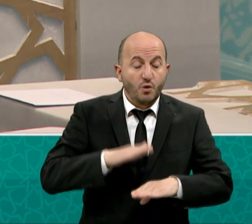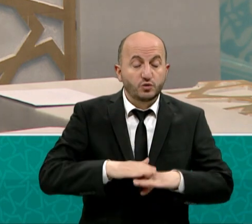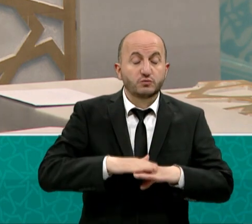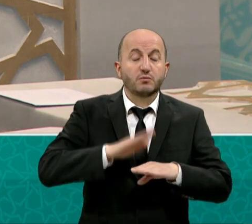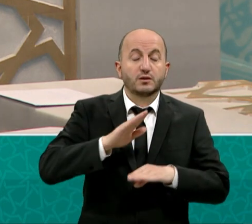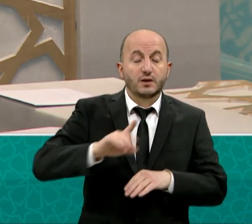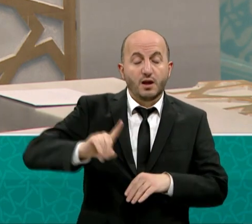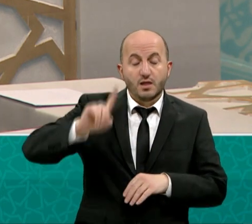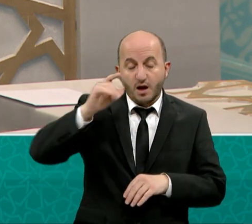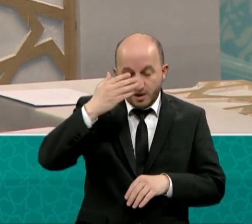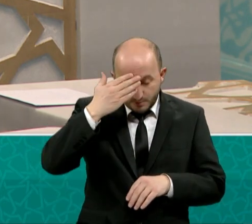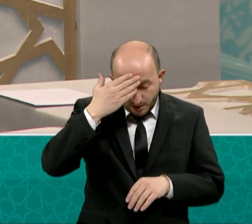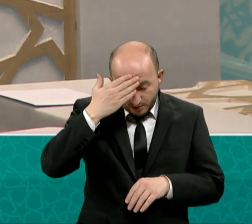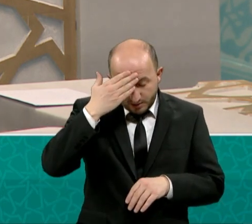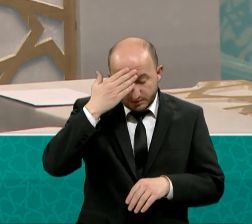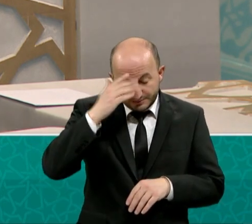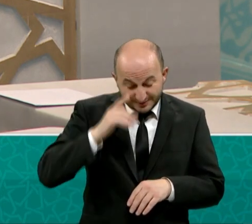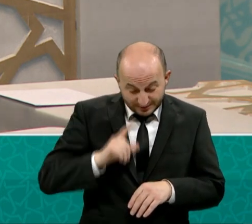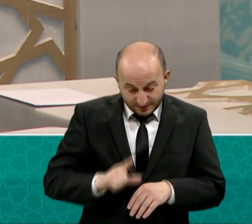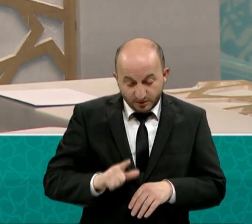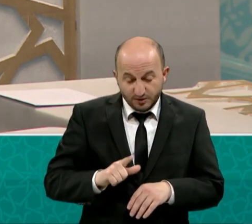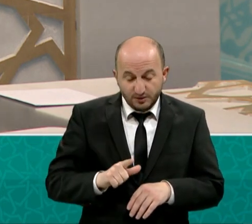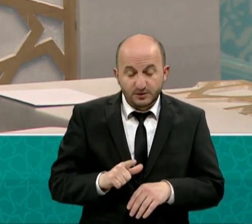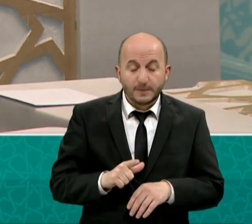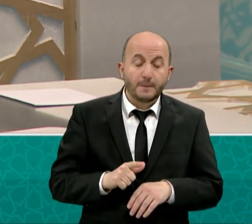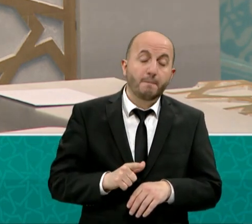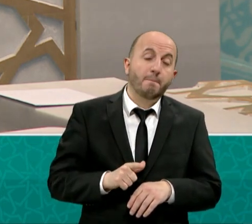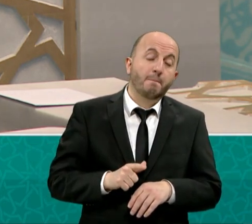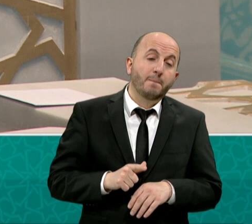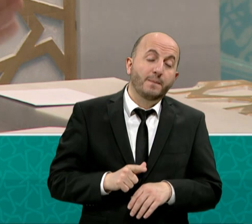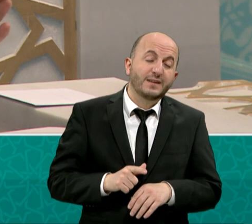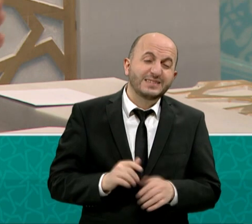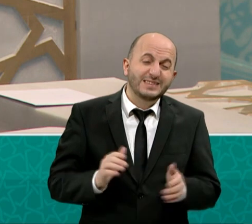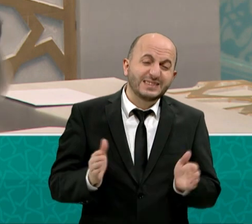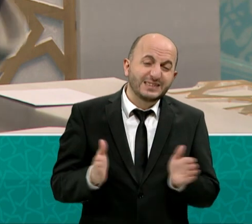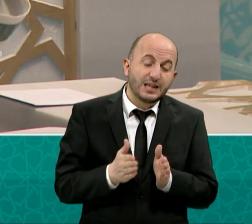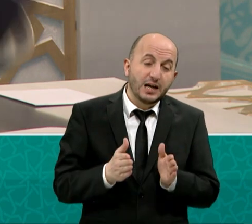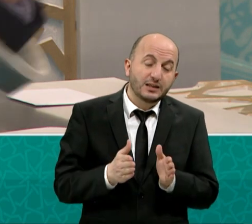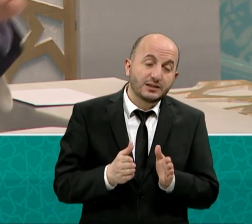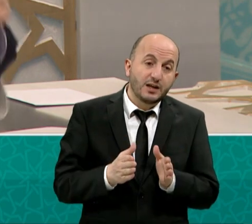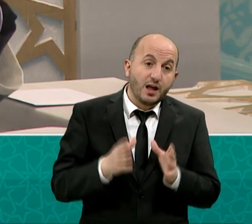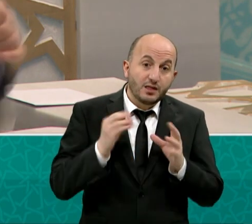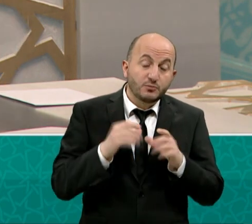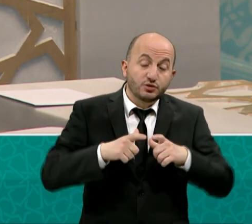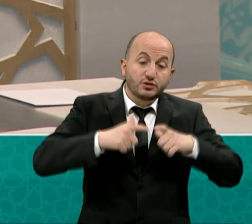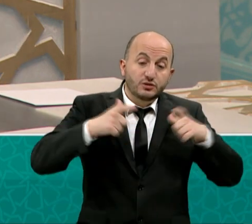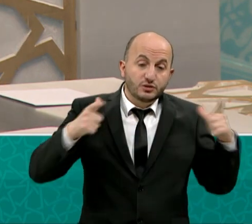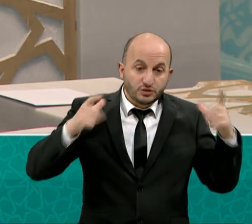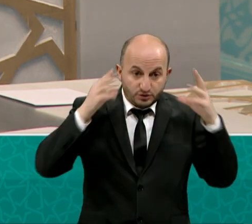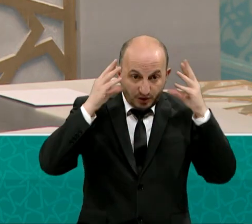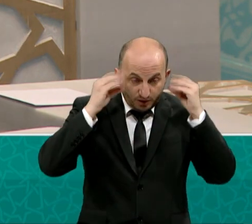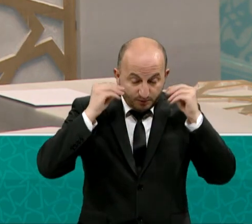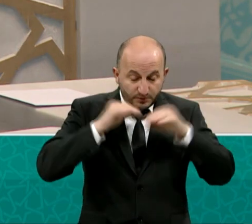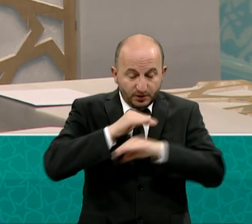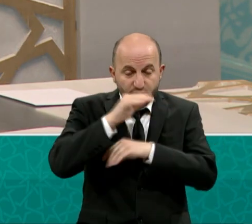kulluğun bir gereği olarak, ibadeti kulluğu dar anlamın dışına çıkararak, geniş anlamda hayata